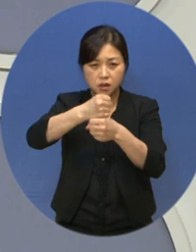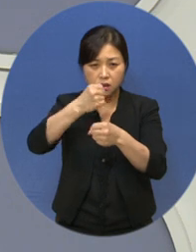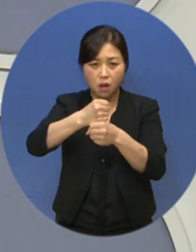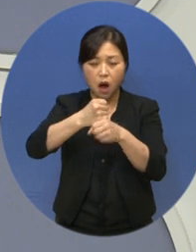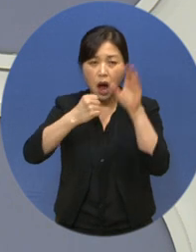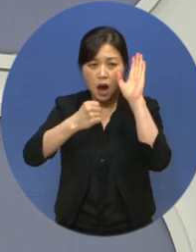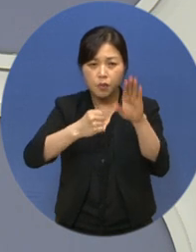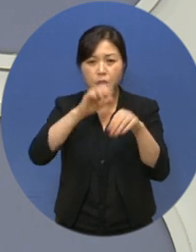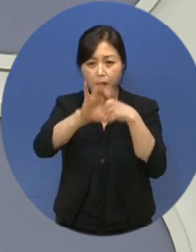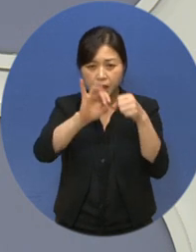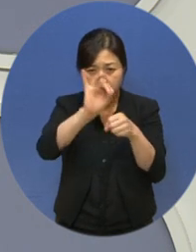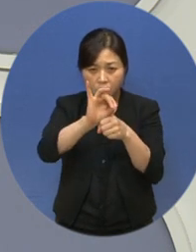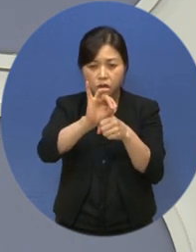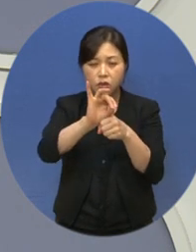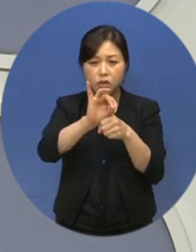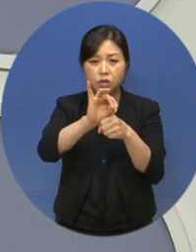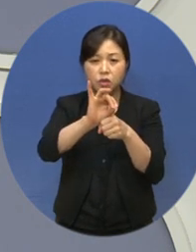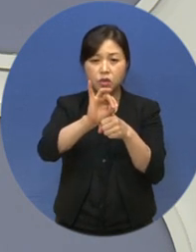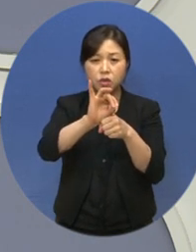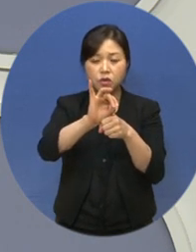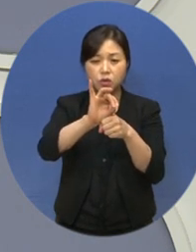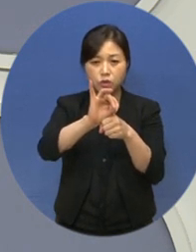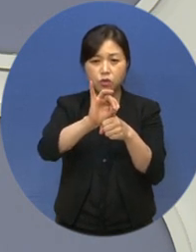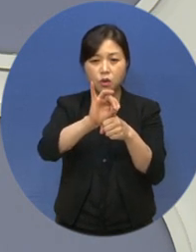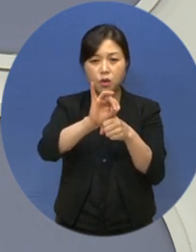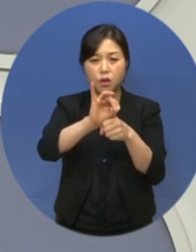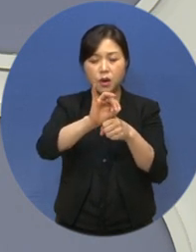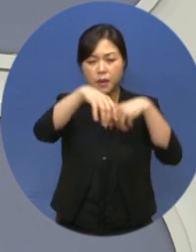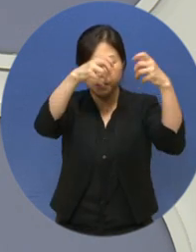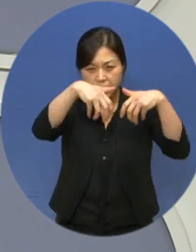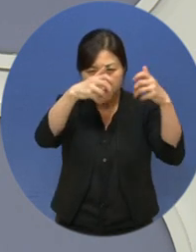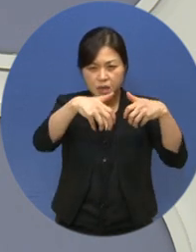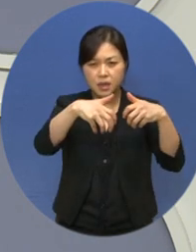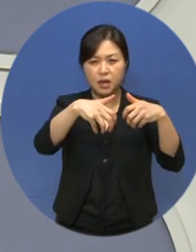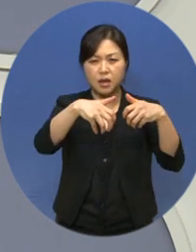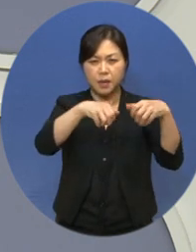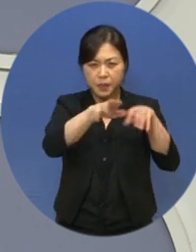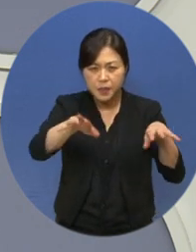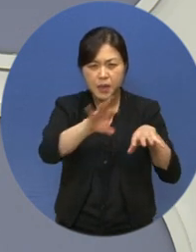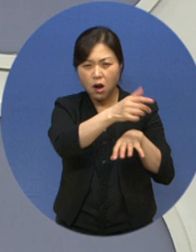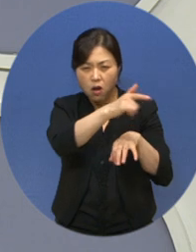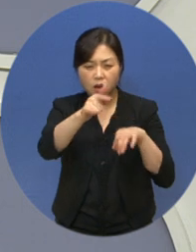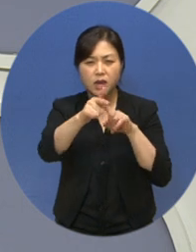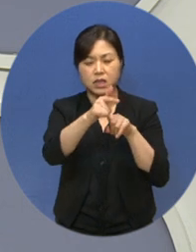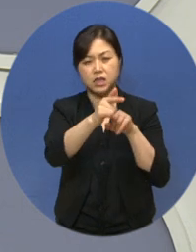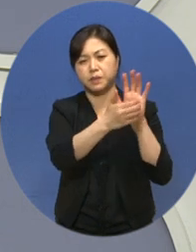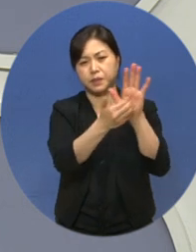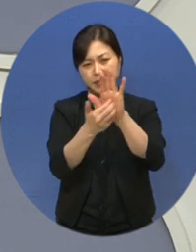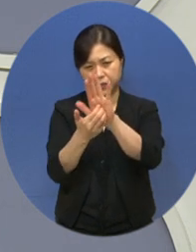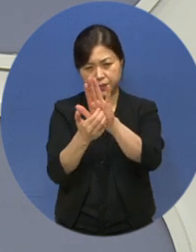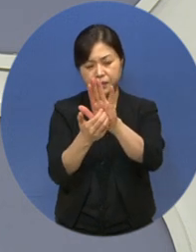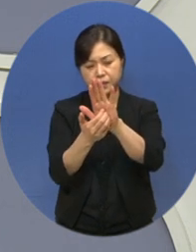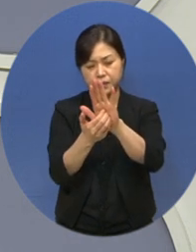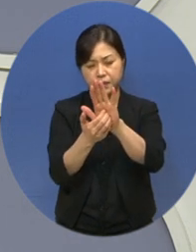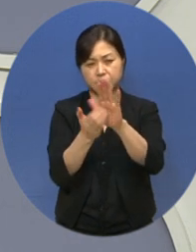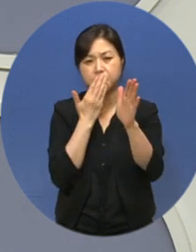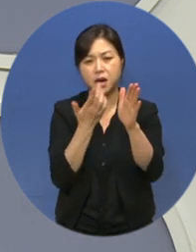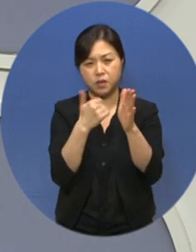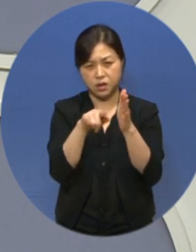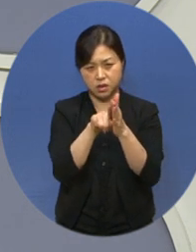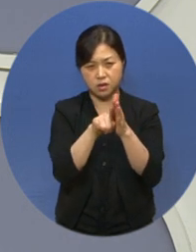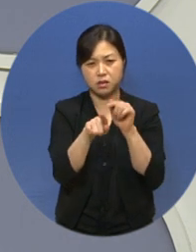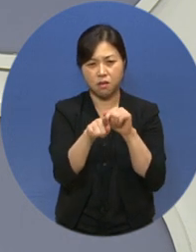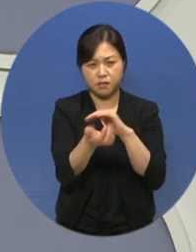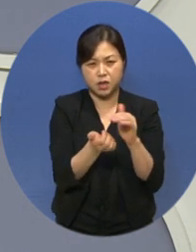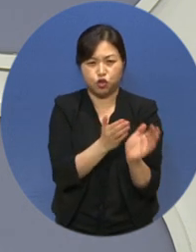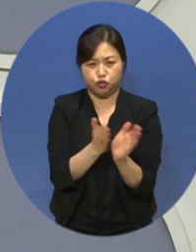백 년 정도는 틀림없이 우리가 예 그런 포구 라든지 자연재난 내에서 충분히 준비할 수 있도록 그 한국 복구